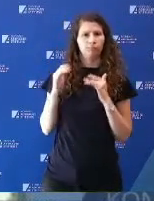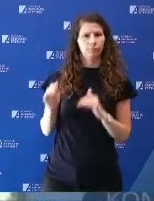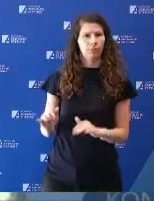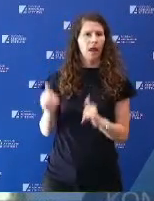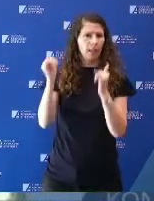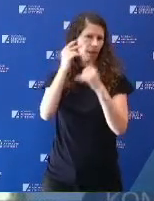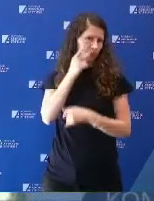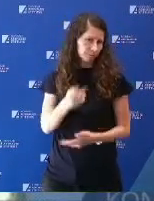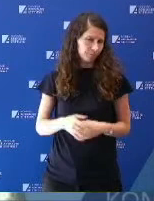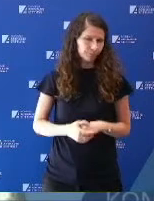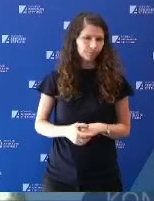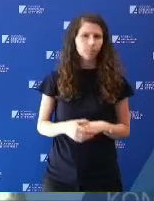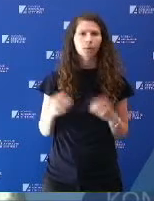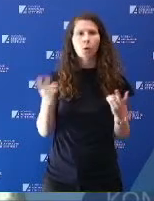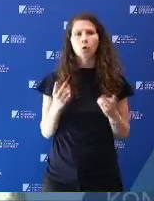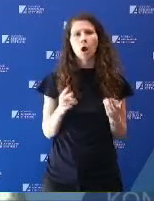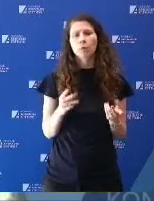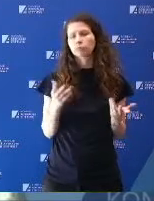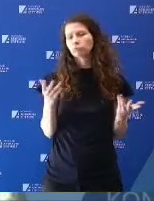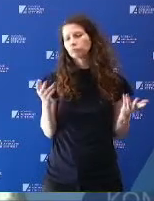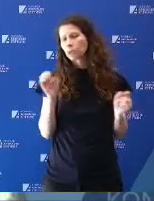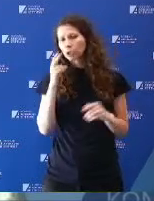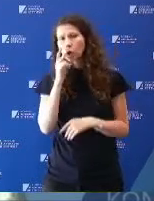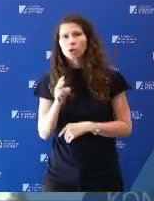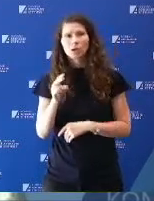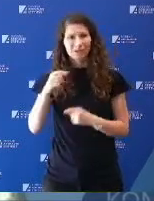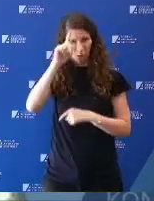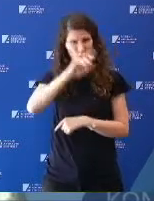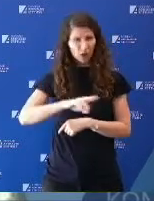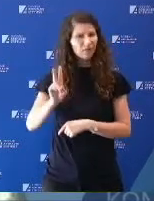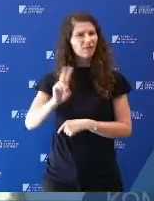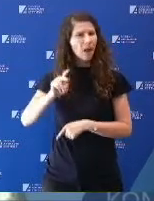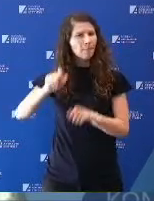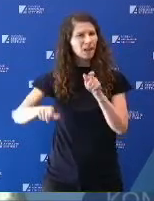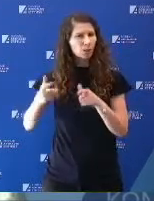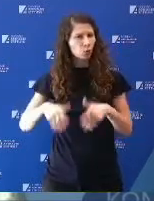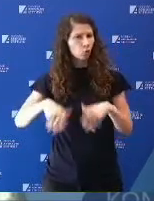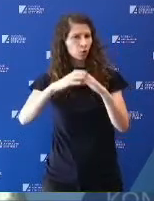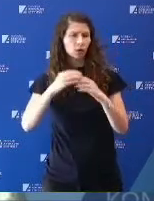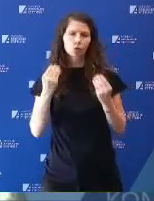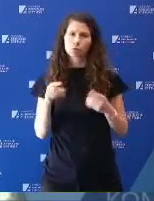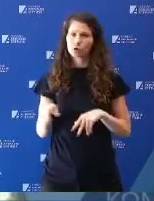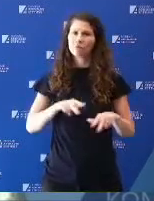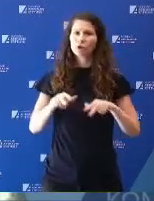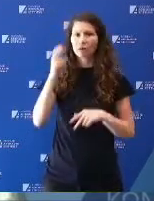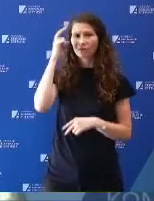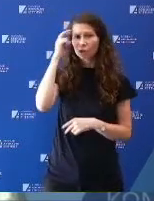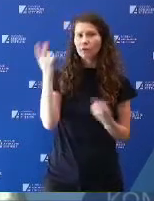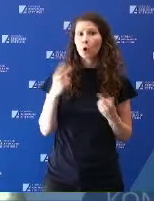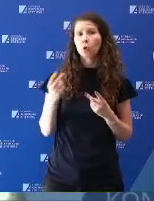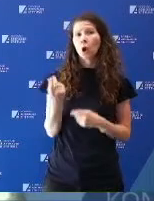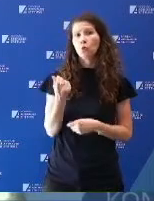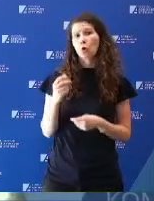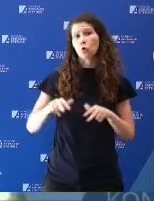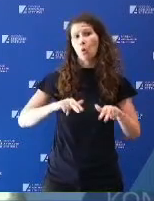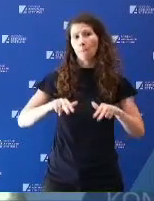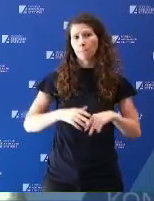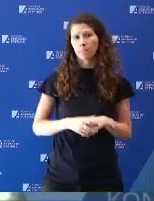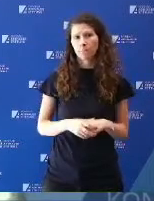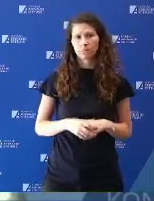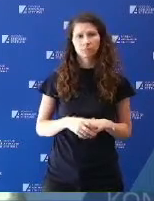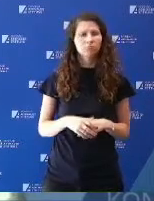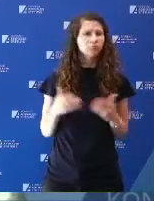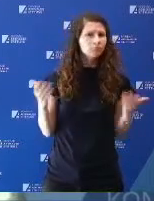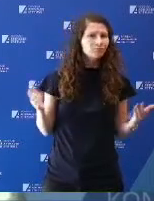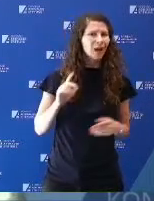wir, man sieht ja, wenn man sich anschaut, wer gründet eigentlich in Deutschland, dann sind das meist Wirtschaftswissenschaftler oder Ökonomen. Und interessant wäre aber